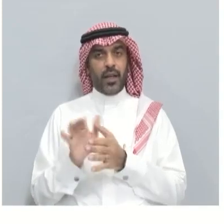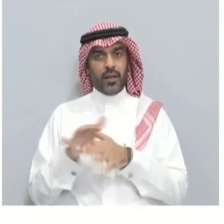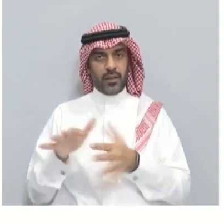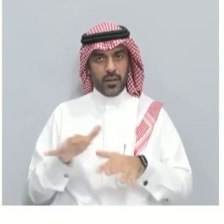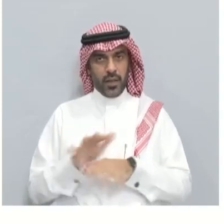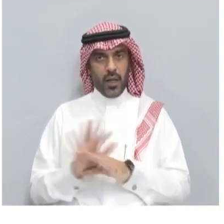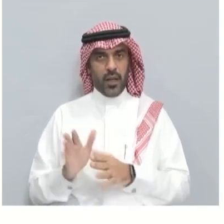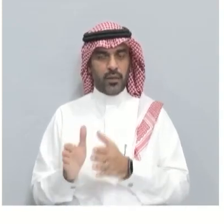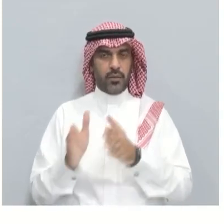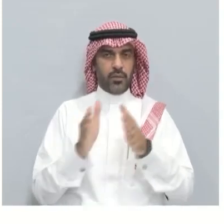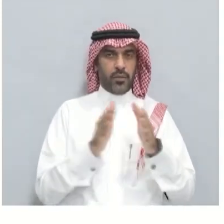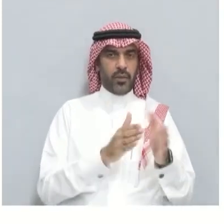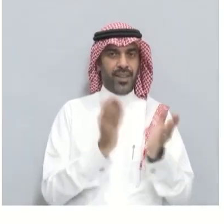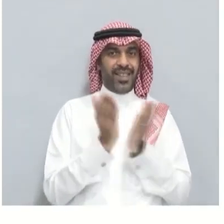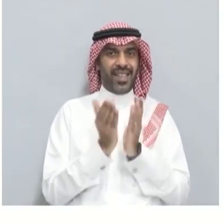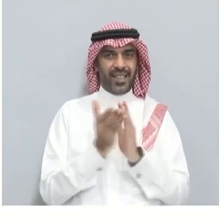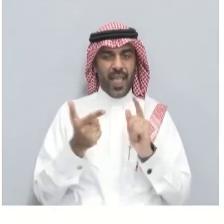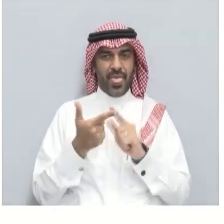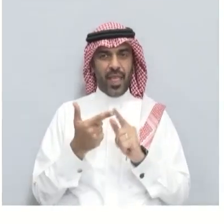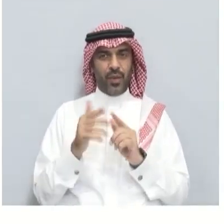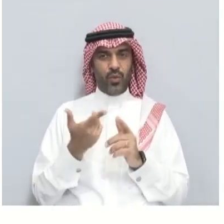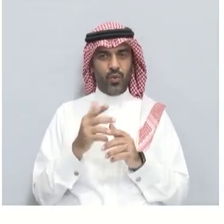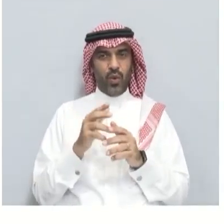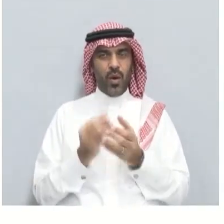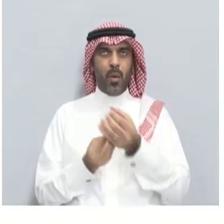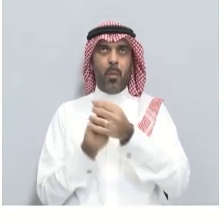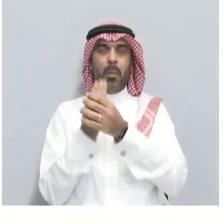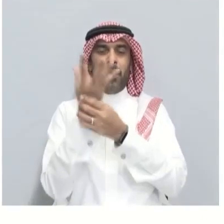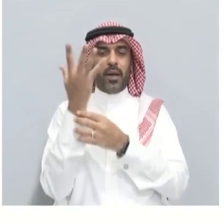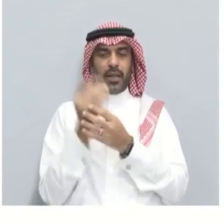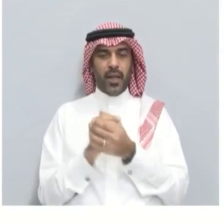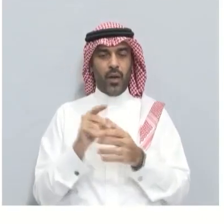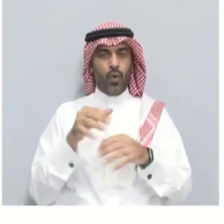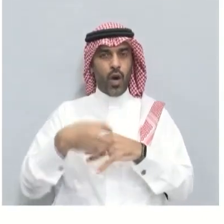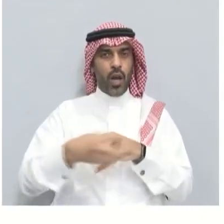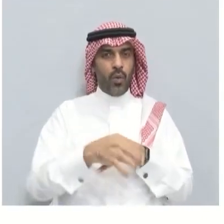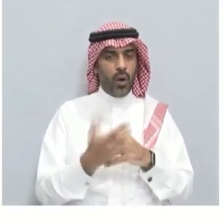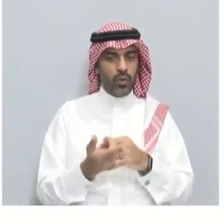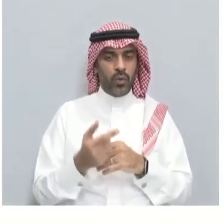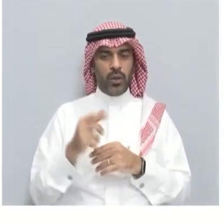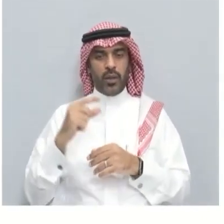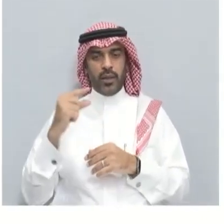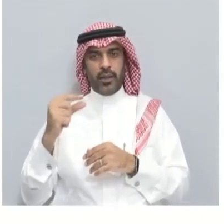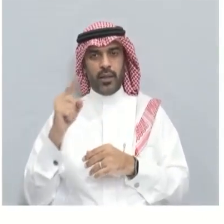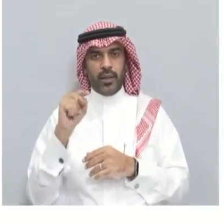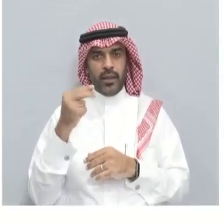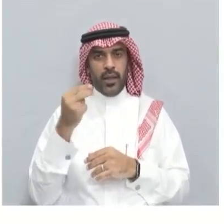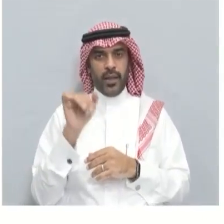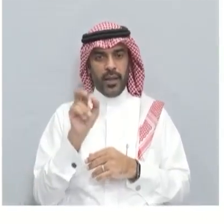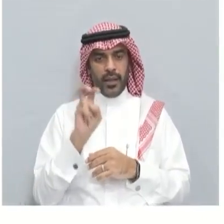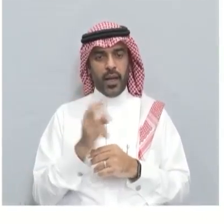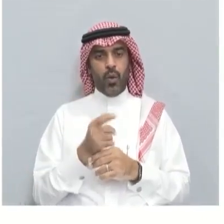ثم ذا خذنا للدرس الثاني في البراكين ذكرنا براكين درعيه مخروطيه مركبه وثوران ماذا